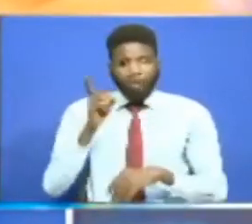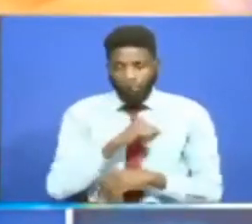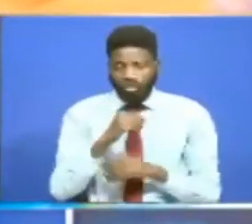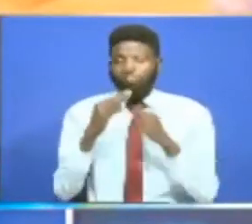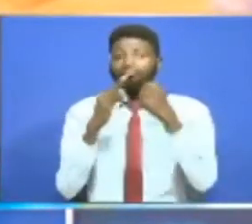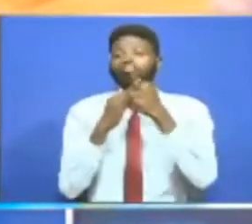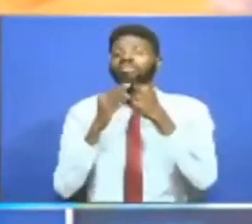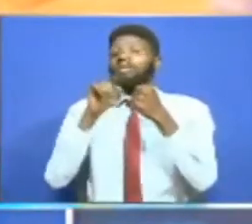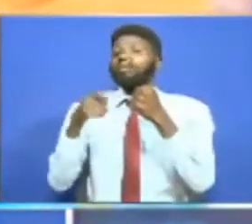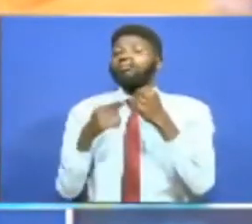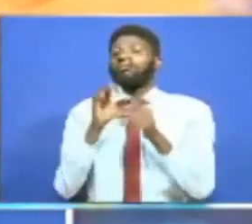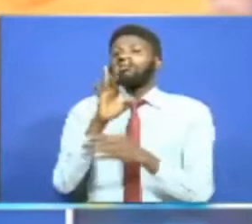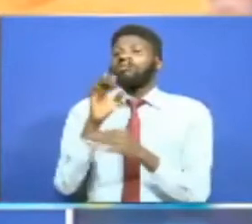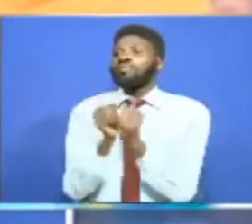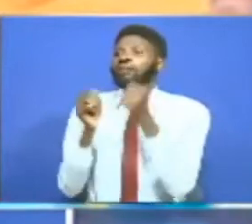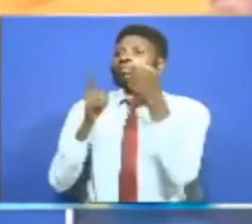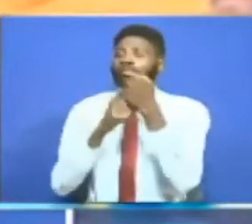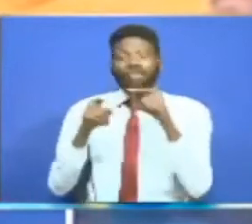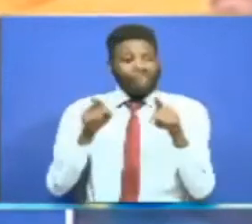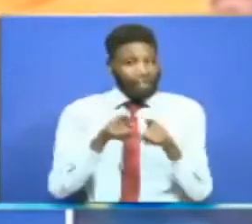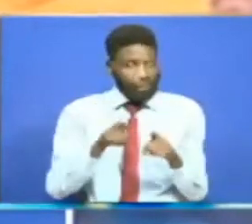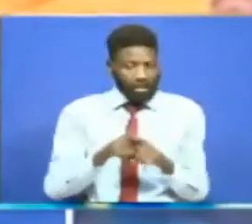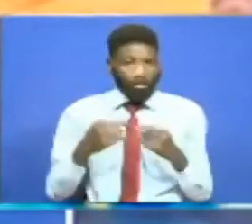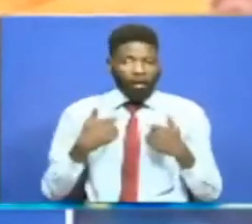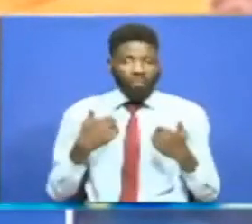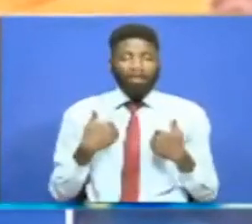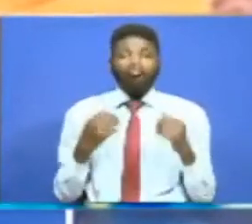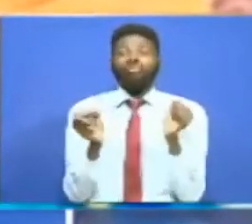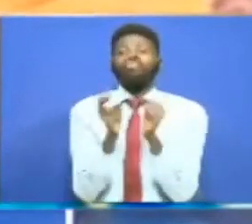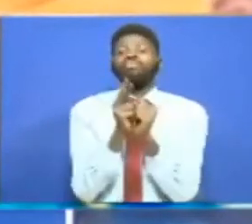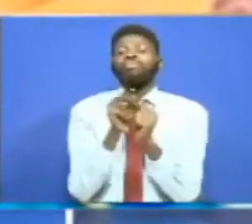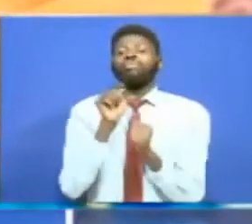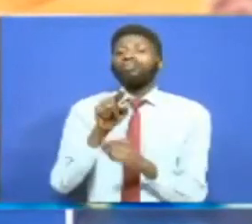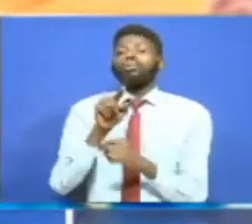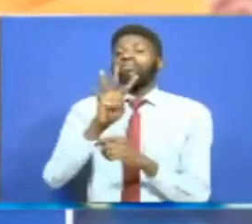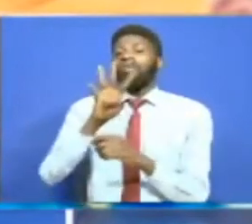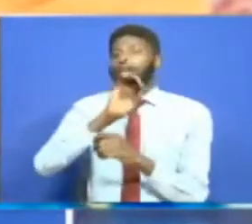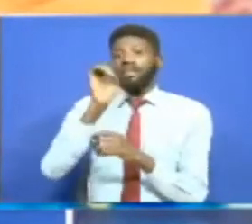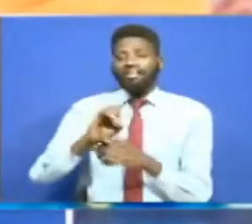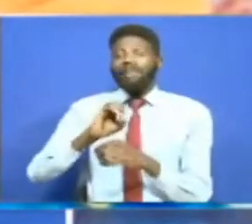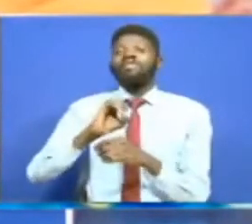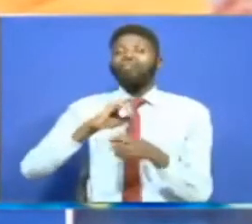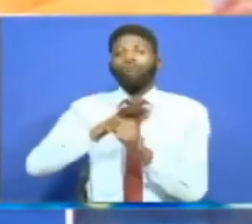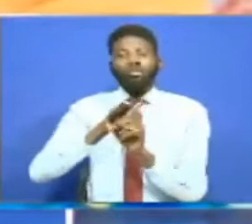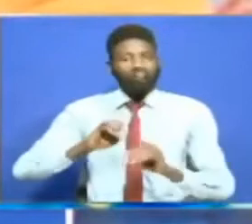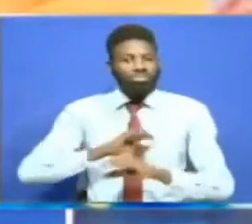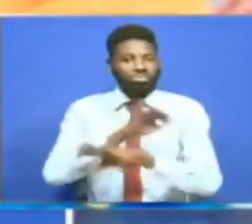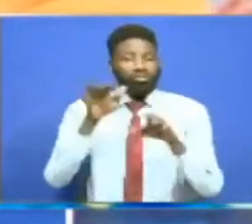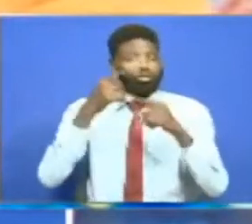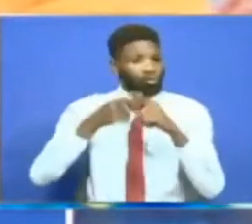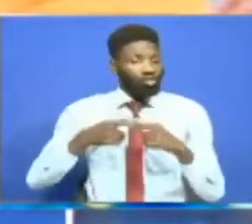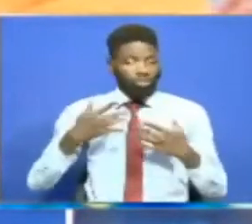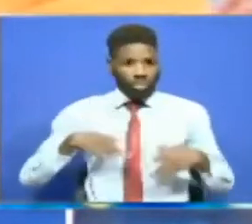8316 zilizopimwa, sawia na kiwango cha 12.4% cha maambukizi. Jumla ya visa vilivyothibitishwa hapa